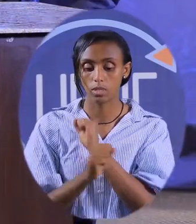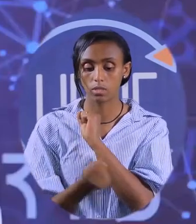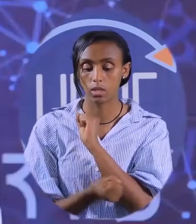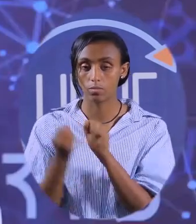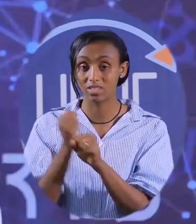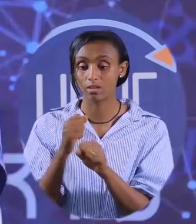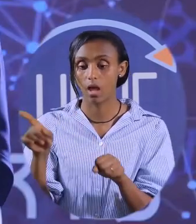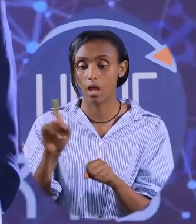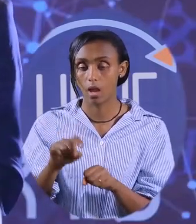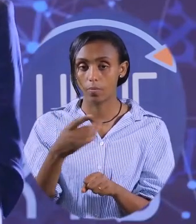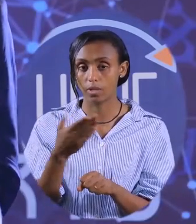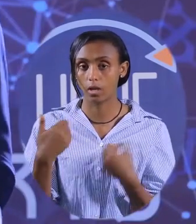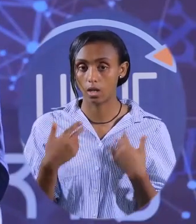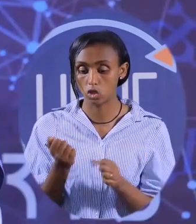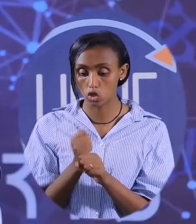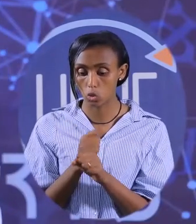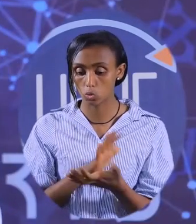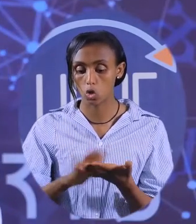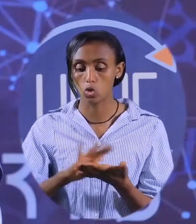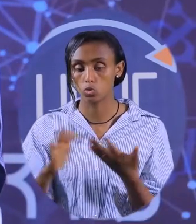ያለበት ሁኔታ አለ። ምክንያቱም የተሰሩ ጥናቶች አሉ።